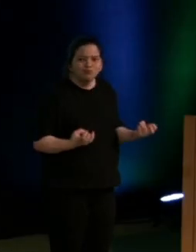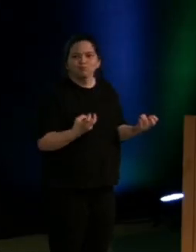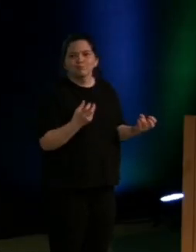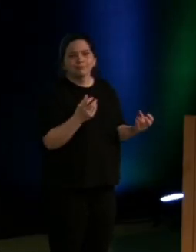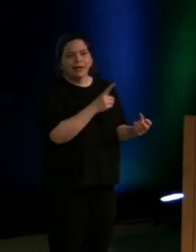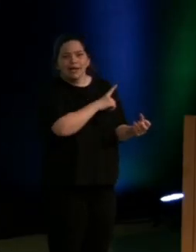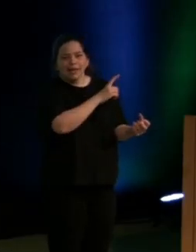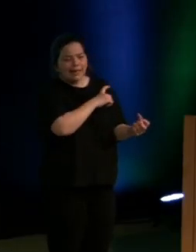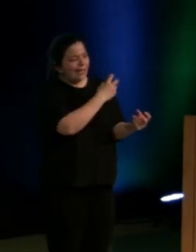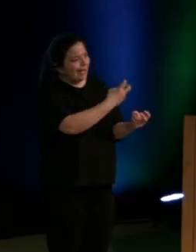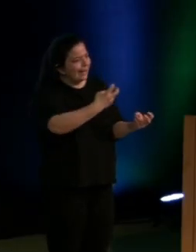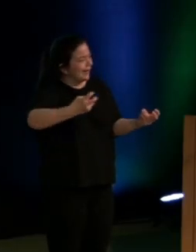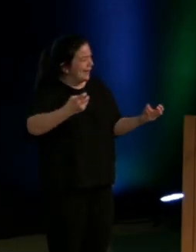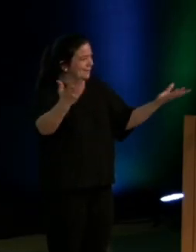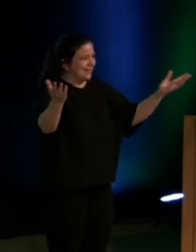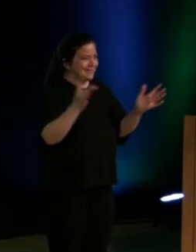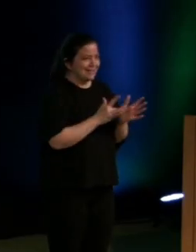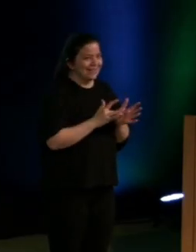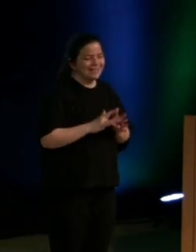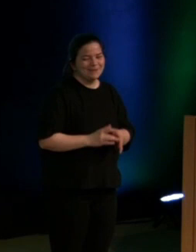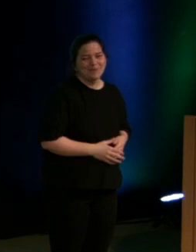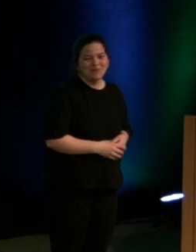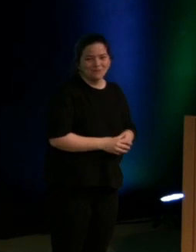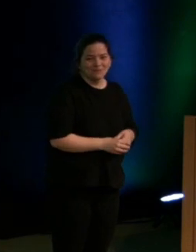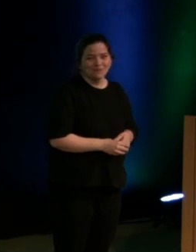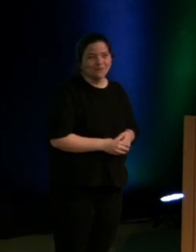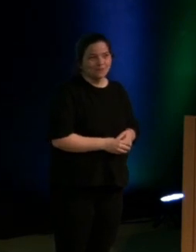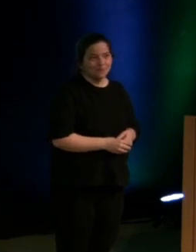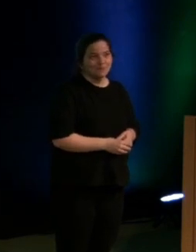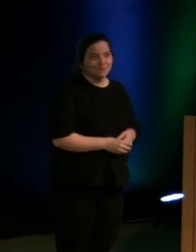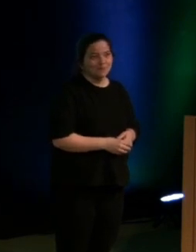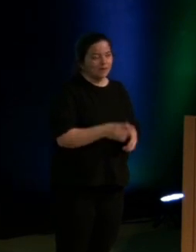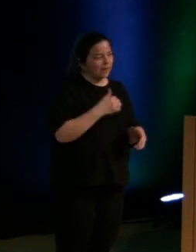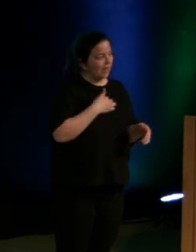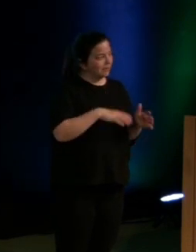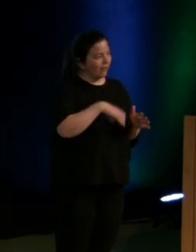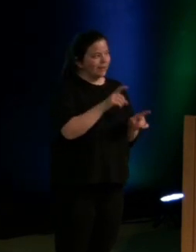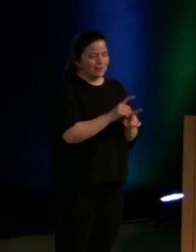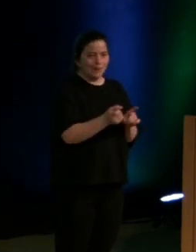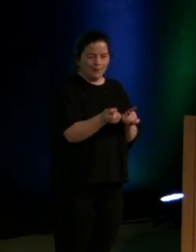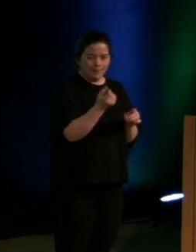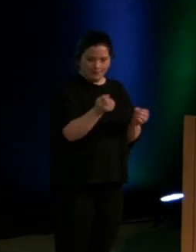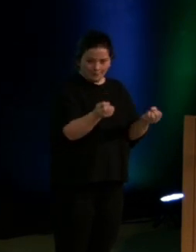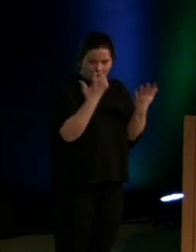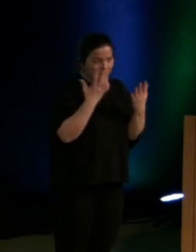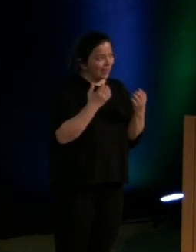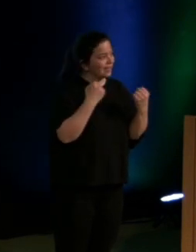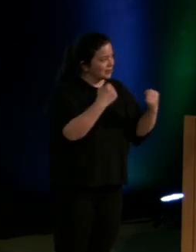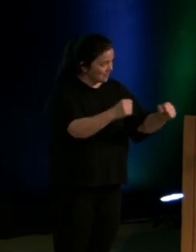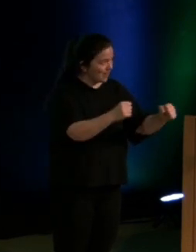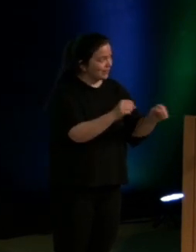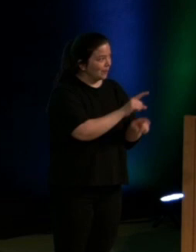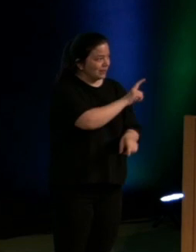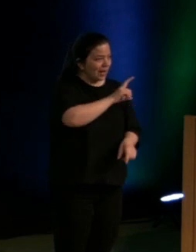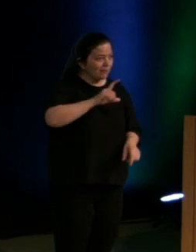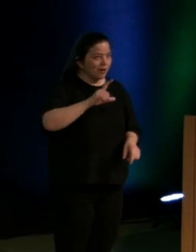plasser det er fortsatt plasser innimellom lenger fram her det Jeg tar dette som et tegn på engasjement for dette temaet